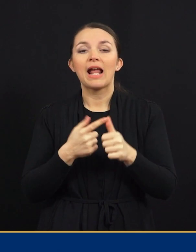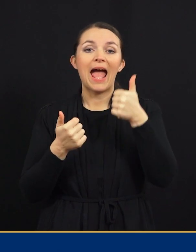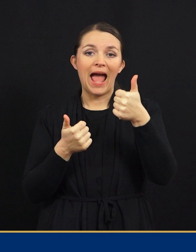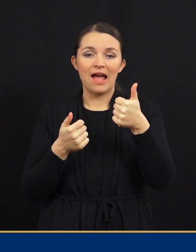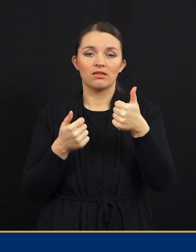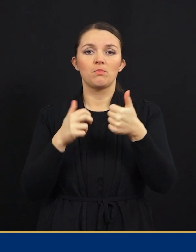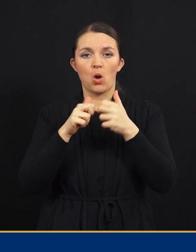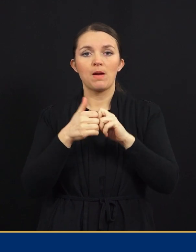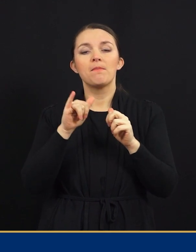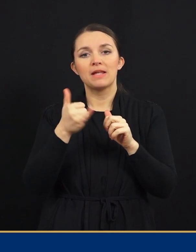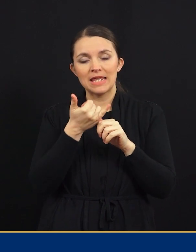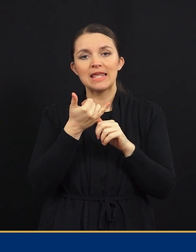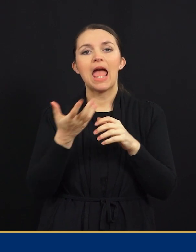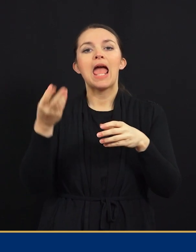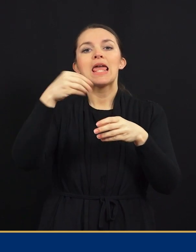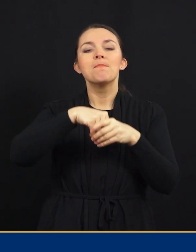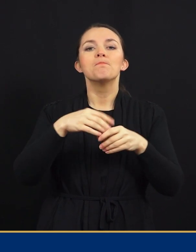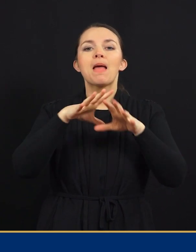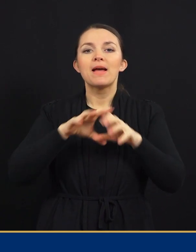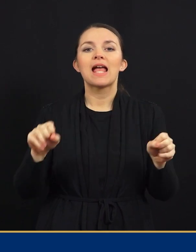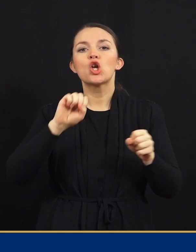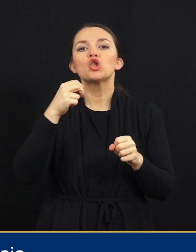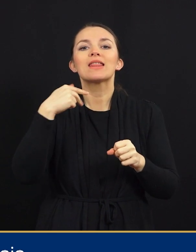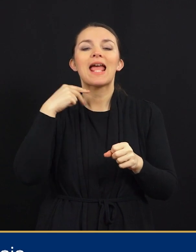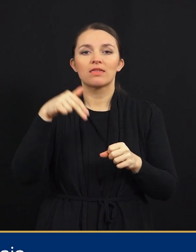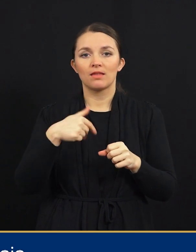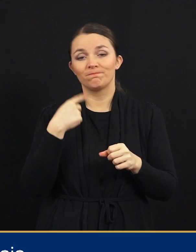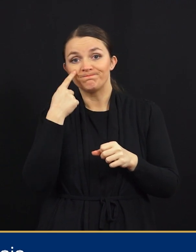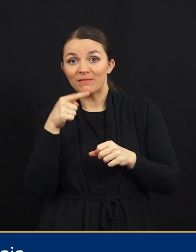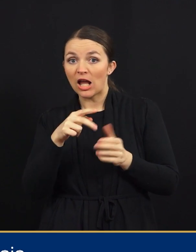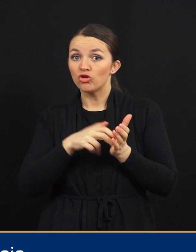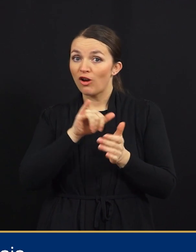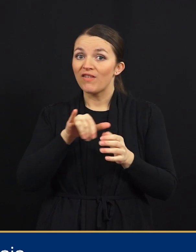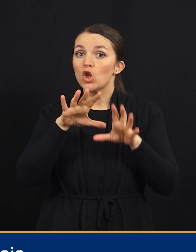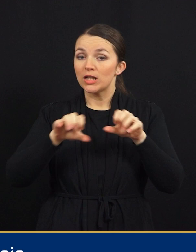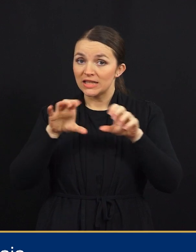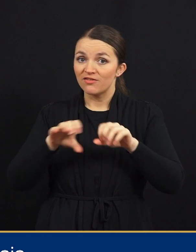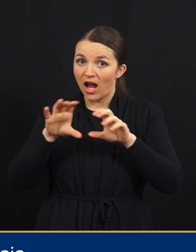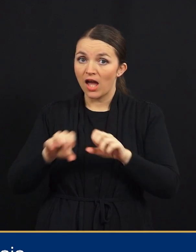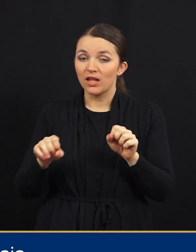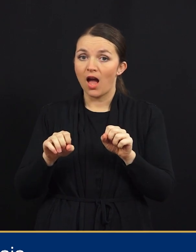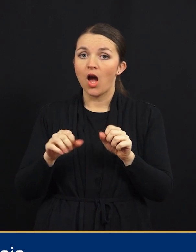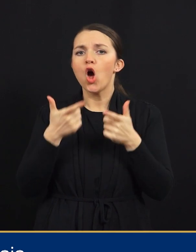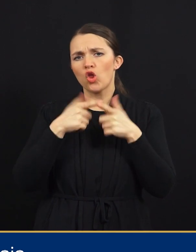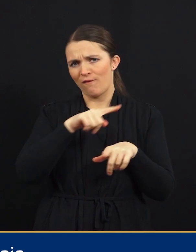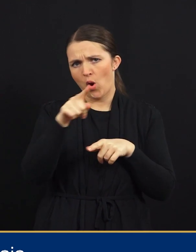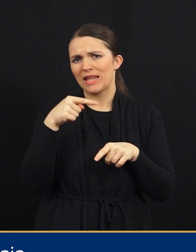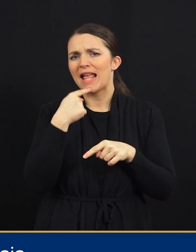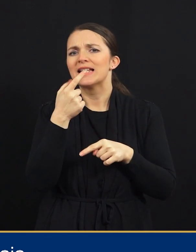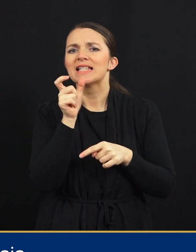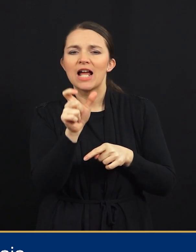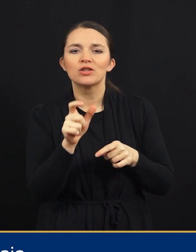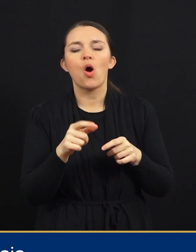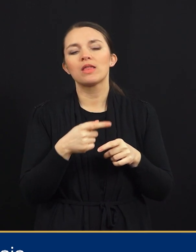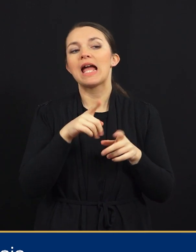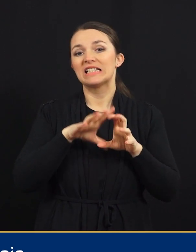med njimi je implementacija Schengna. Sodim, da se ta še vedno izvaja, dovolite mi ta izraz, s